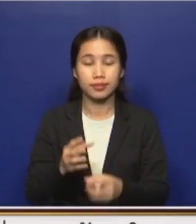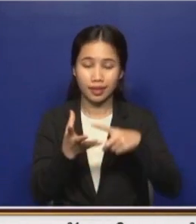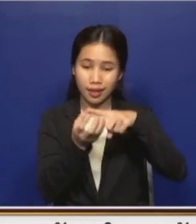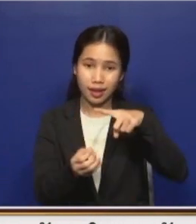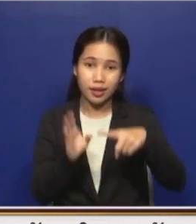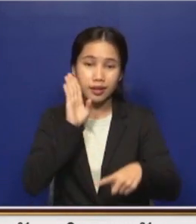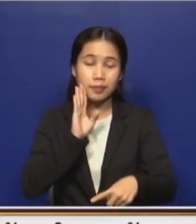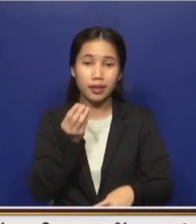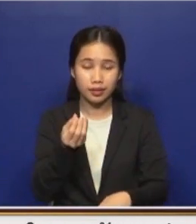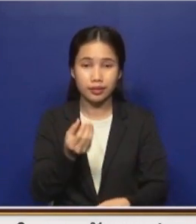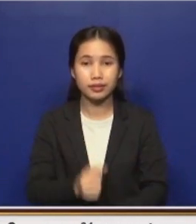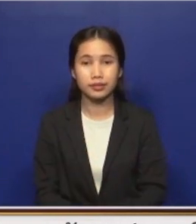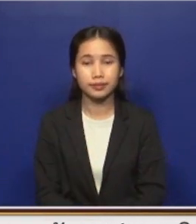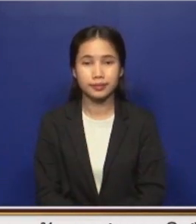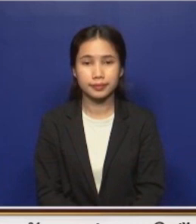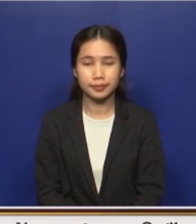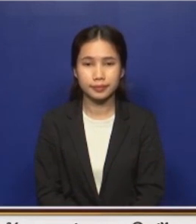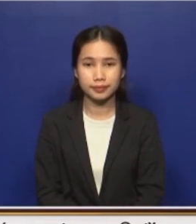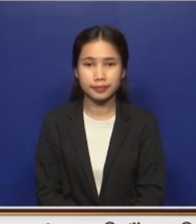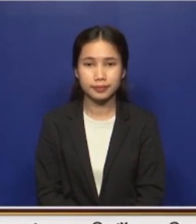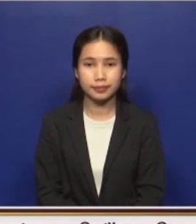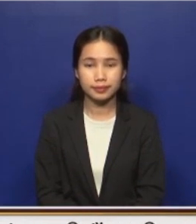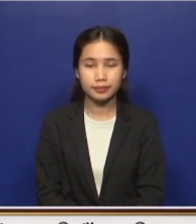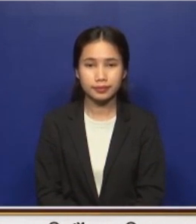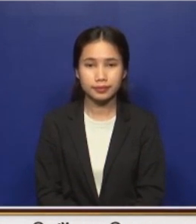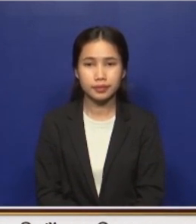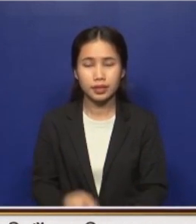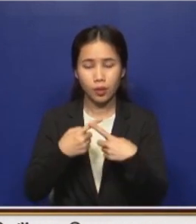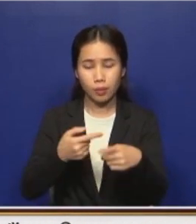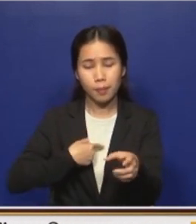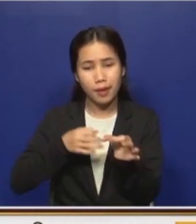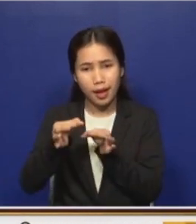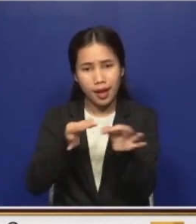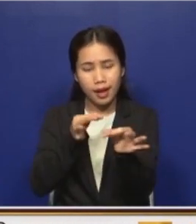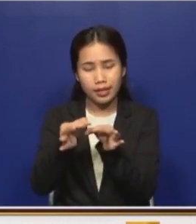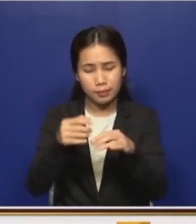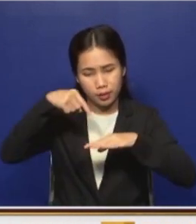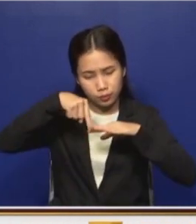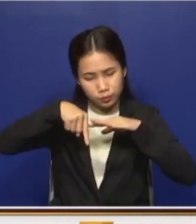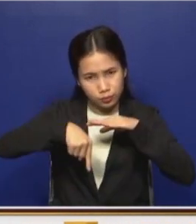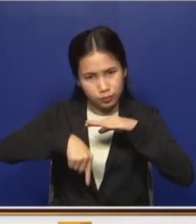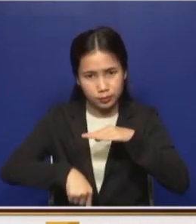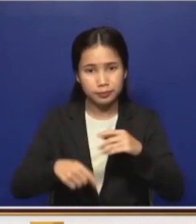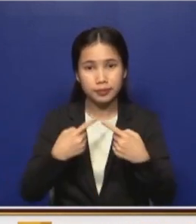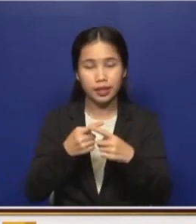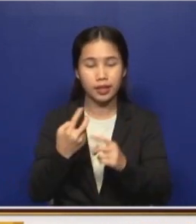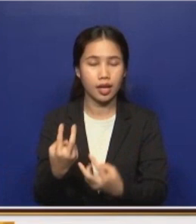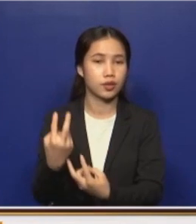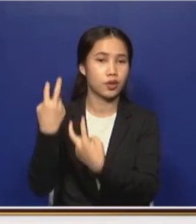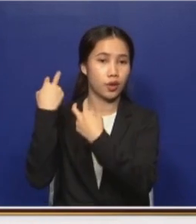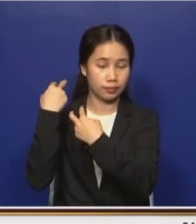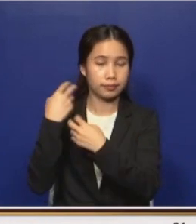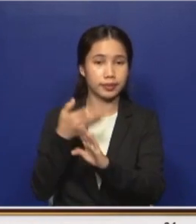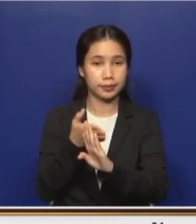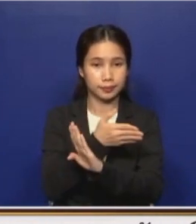ทั้งหมดเนี่ยนะฮะด้วยความที่ผมย้ำอีกครั้งหนึ่งนะครับผมไม่มีอะไรกับจีนนะฮะ